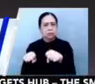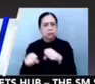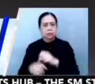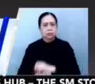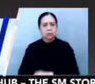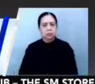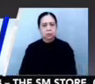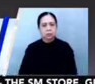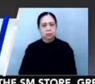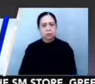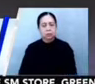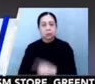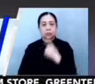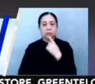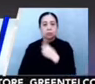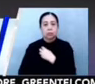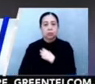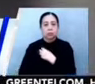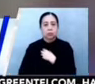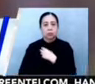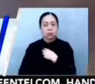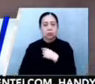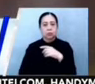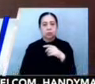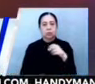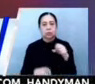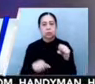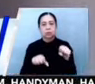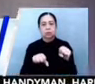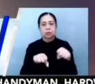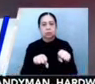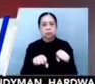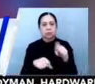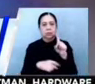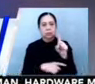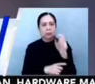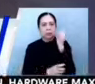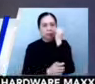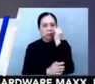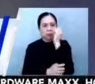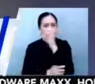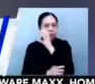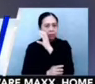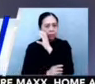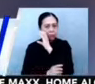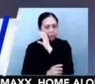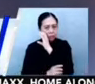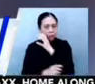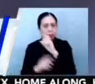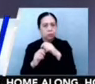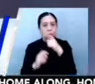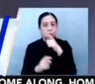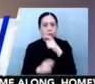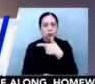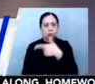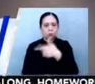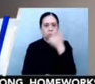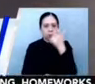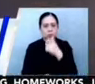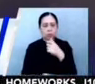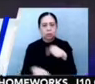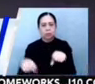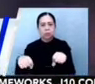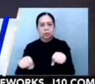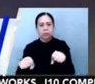sa pulisya, minamaneho ang tricycle ng isang senior citizen na bumaril umano sa motorcycle rider na